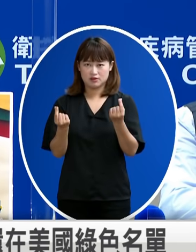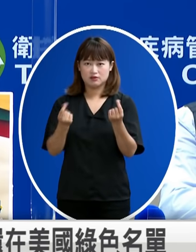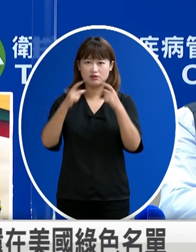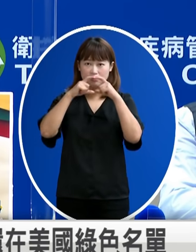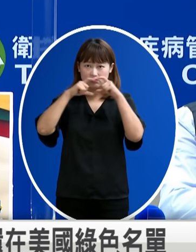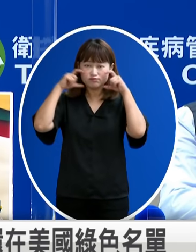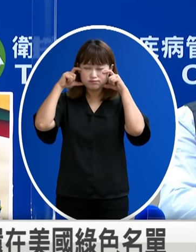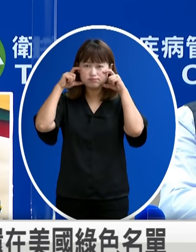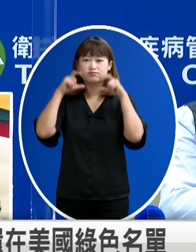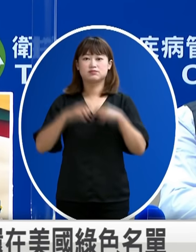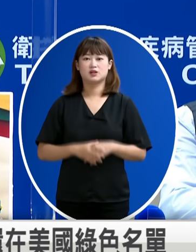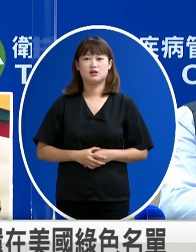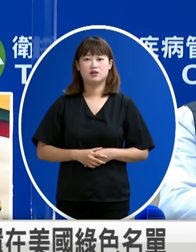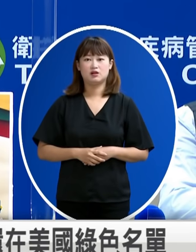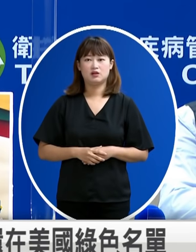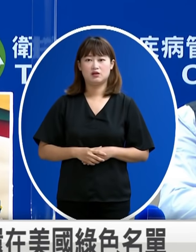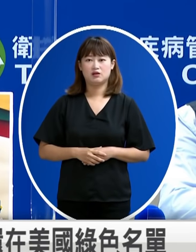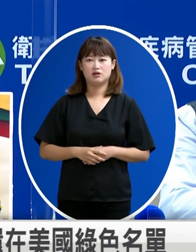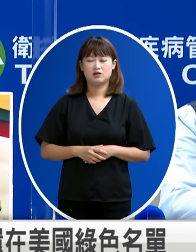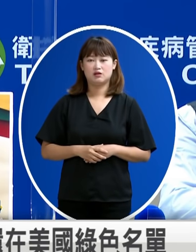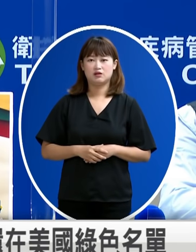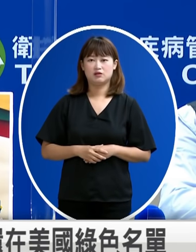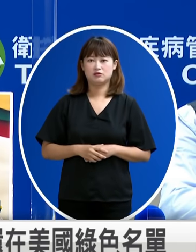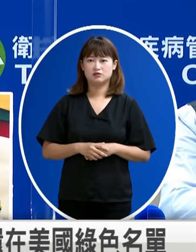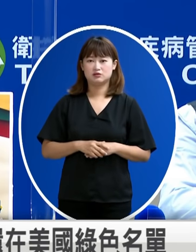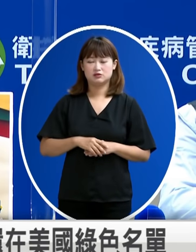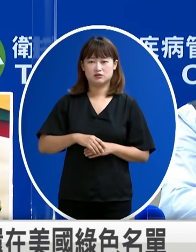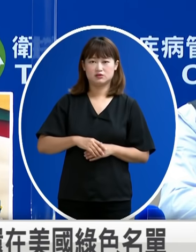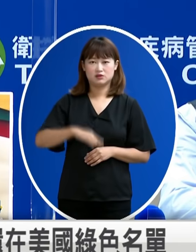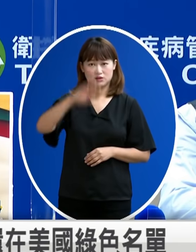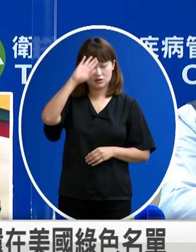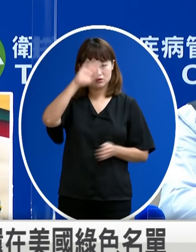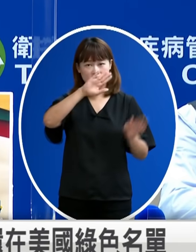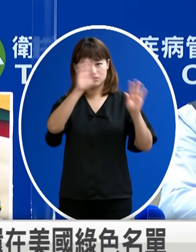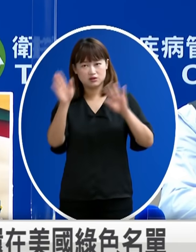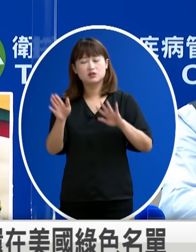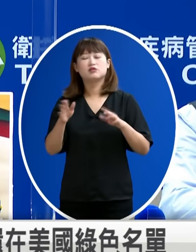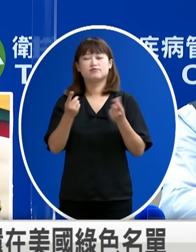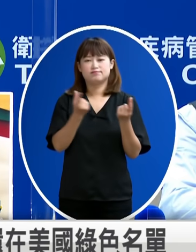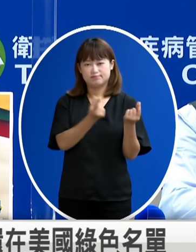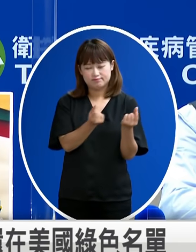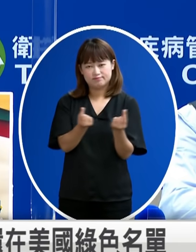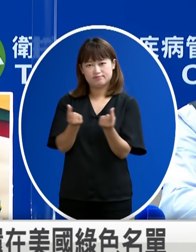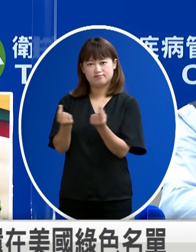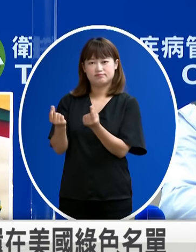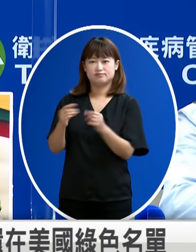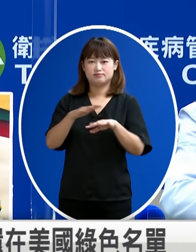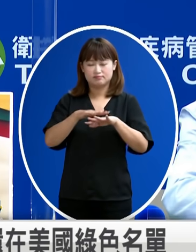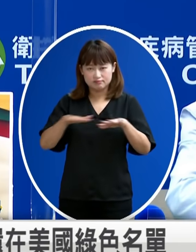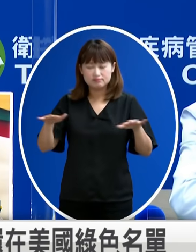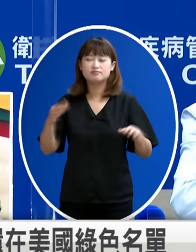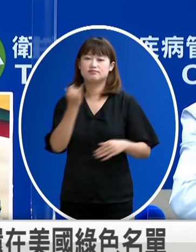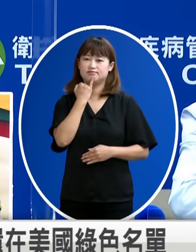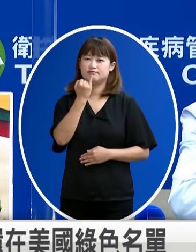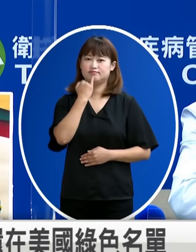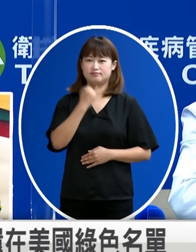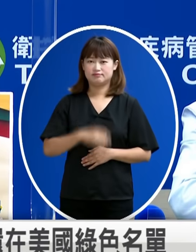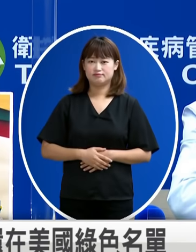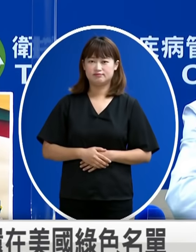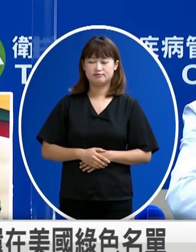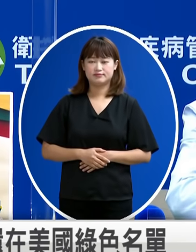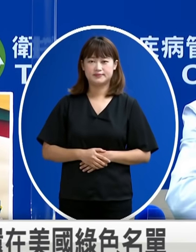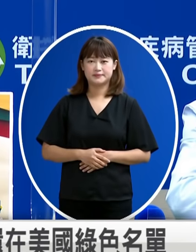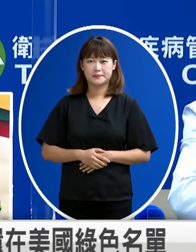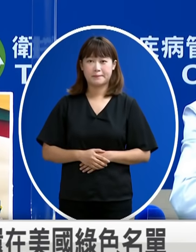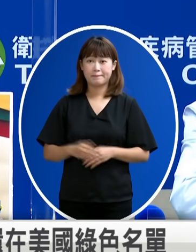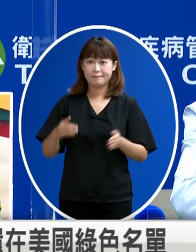好，那应该是就是疫情稳定的机会是很高。那今天来到今天我们